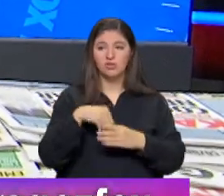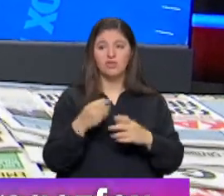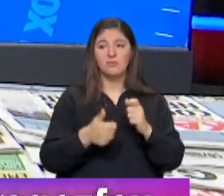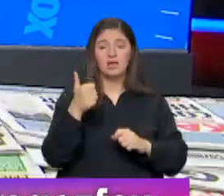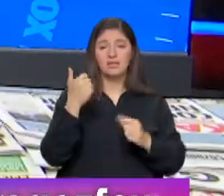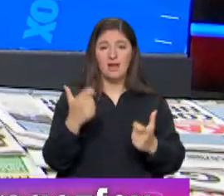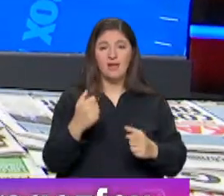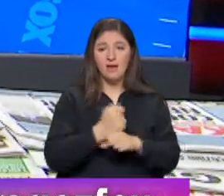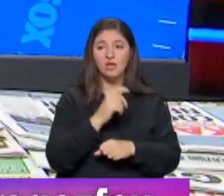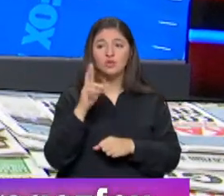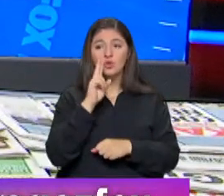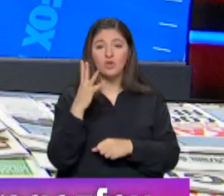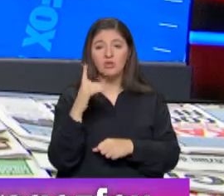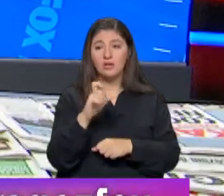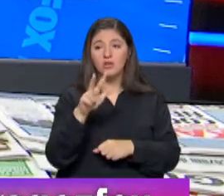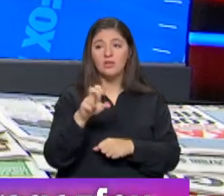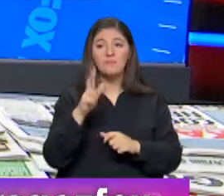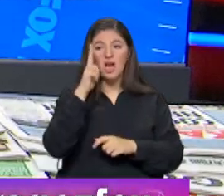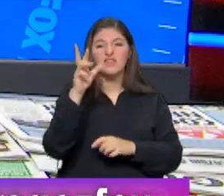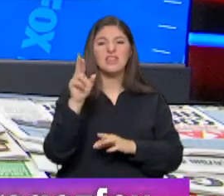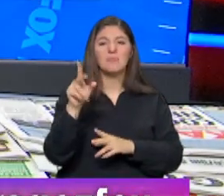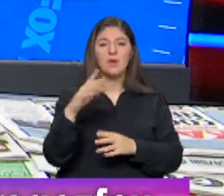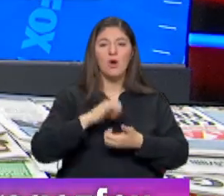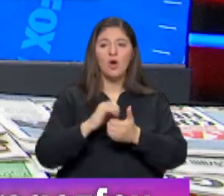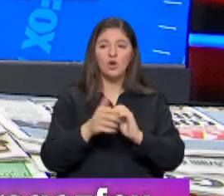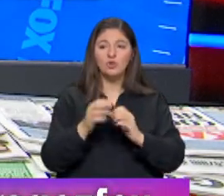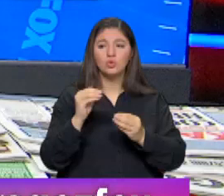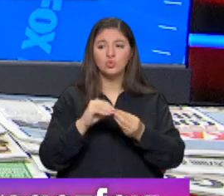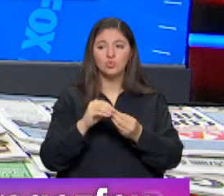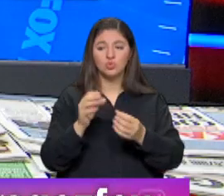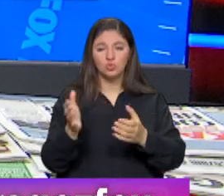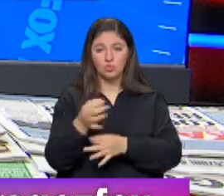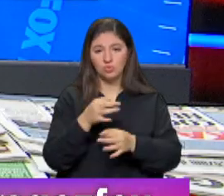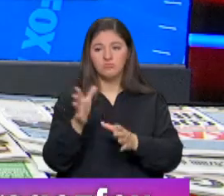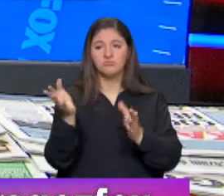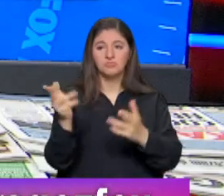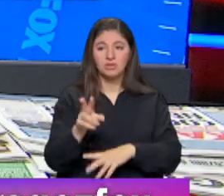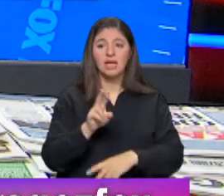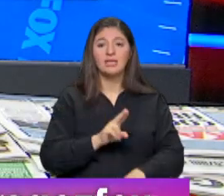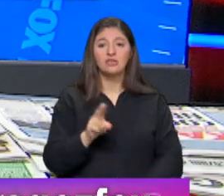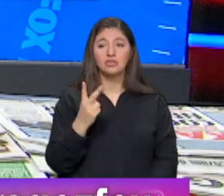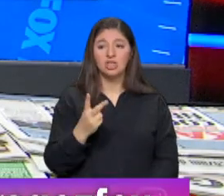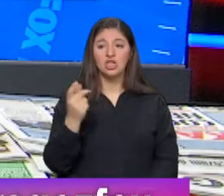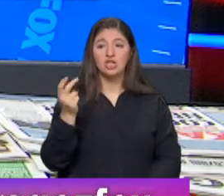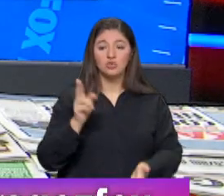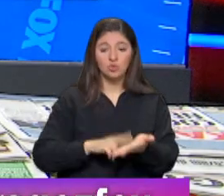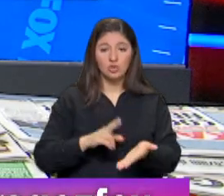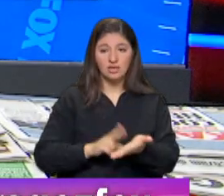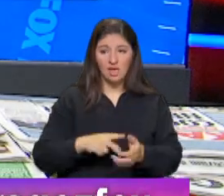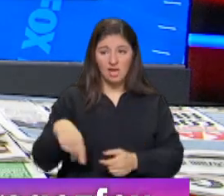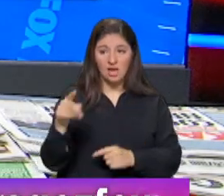Ali Yerlikaya son 4 ayda 38 mafya tipi organize suç örgütünü çökertti 702 çete